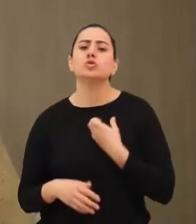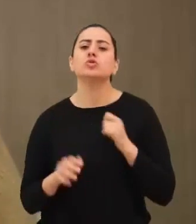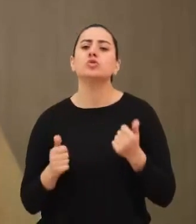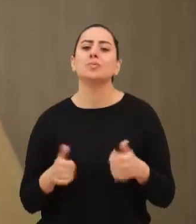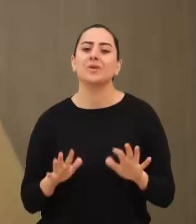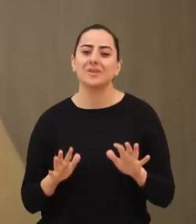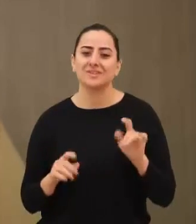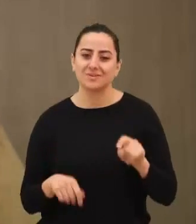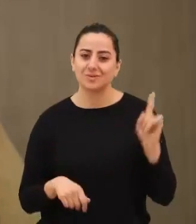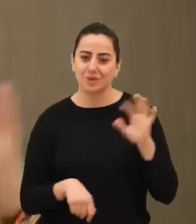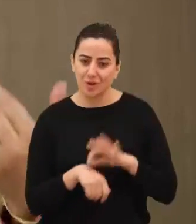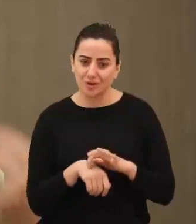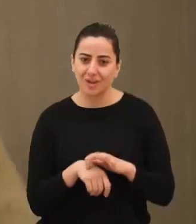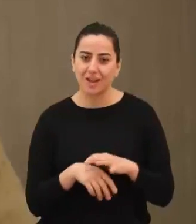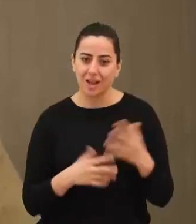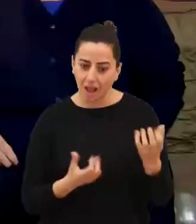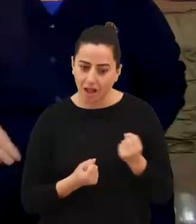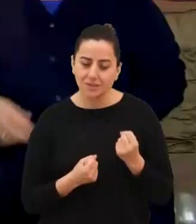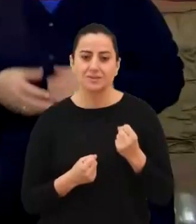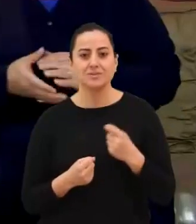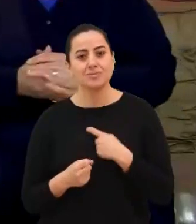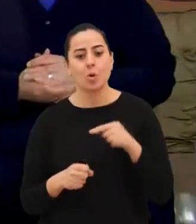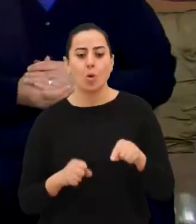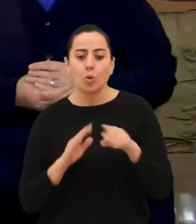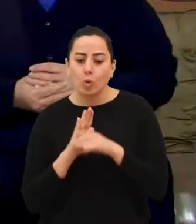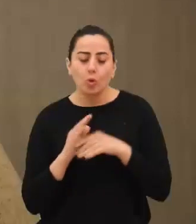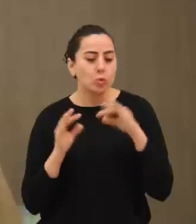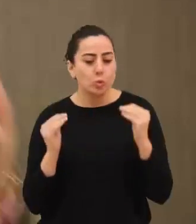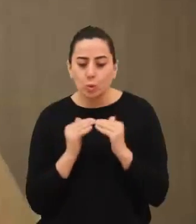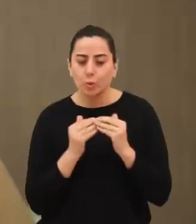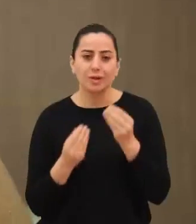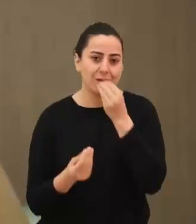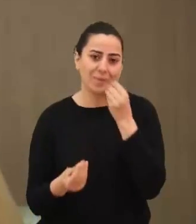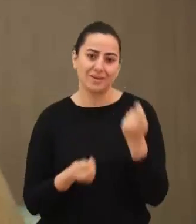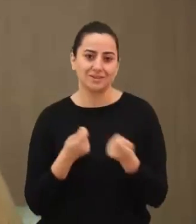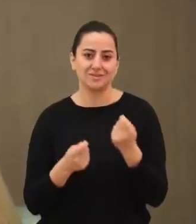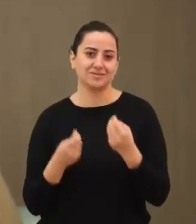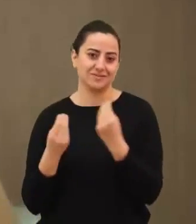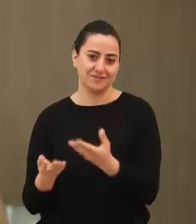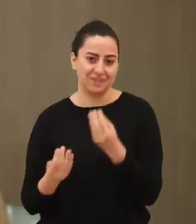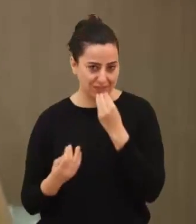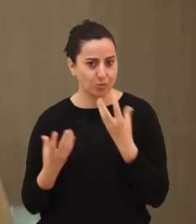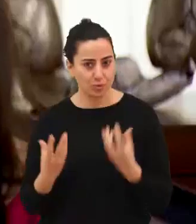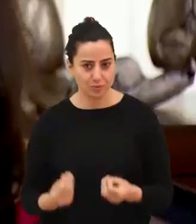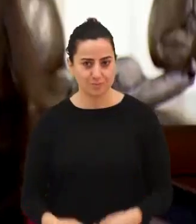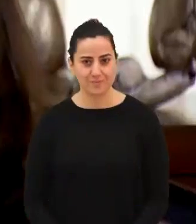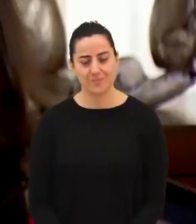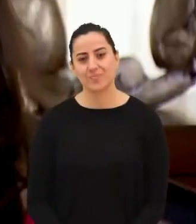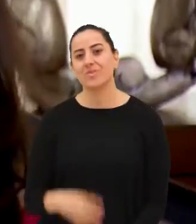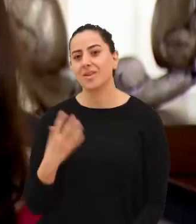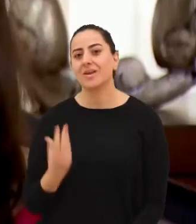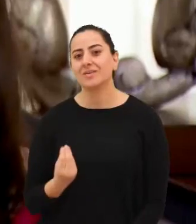üzülmeyin. Şimdi doktorumuzdan tavsiyemizi aldık. Biz de bu tavsiyelere göre Biricik'e yemek yediririz artık değil mi?